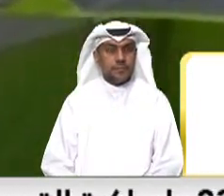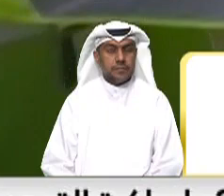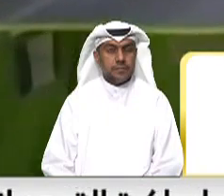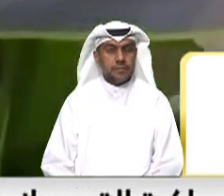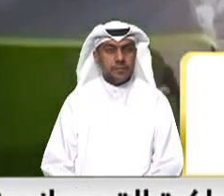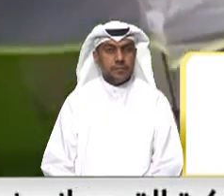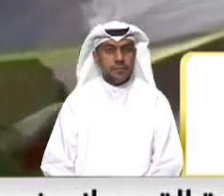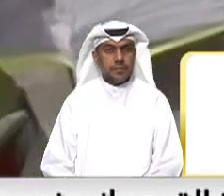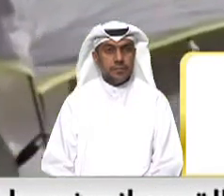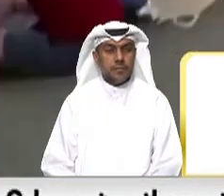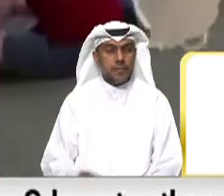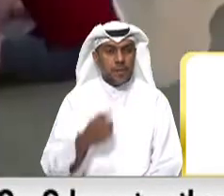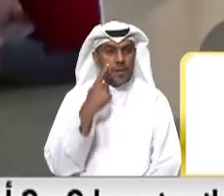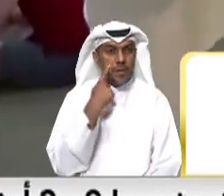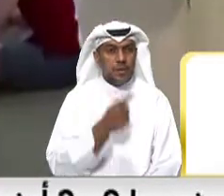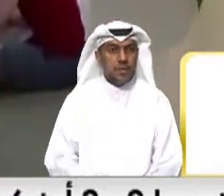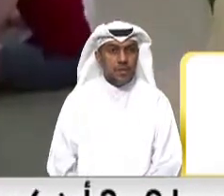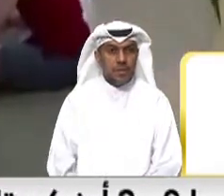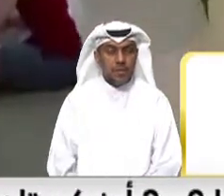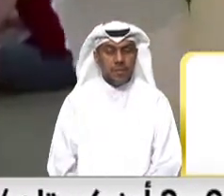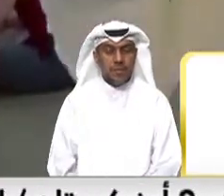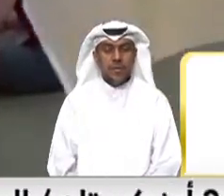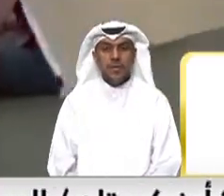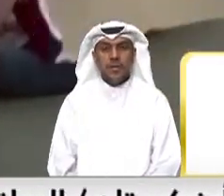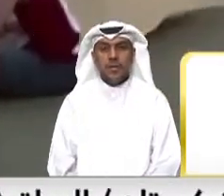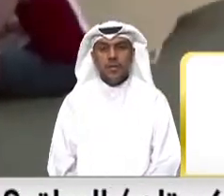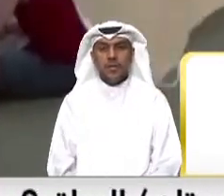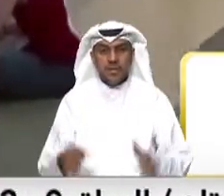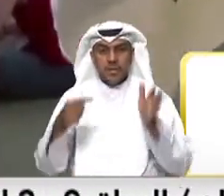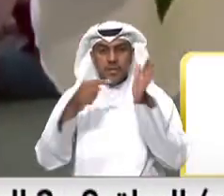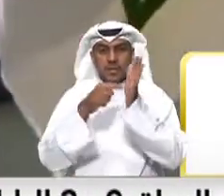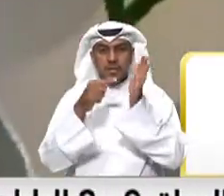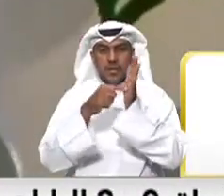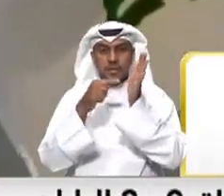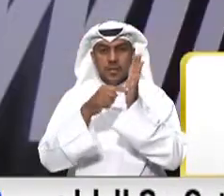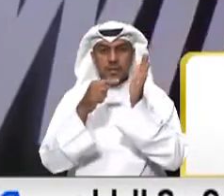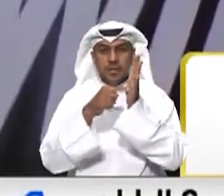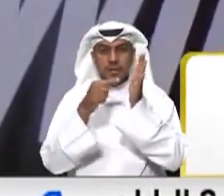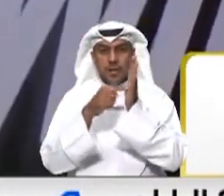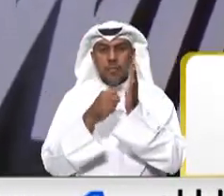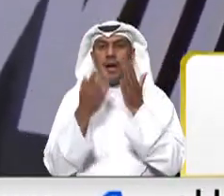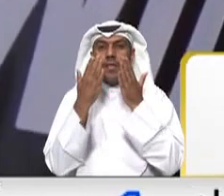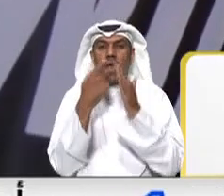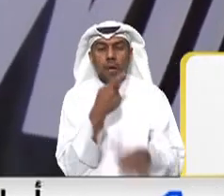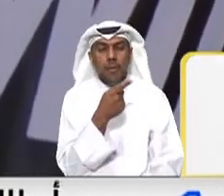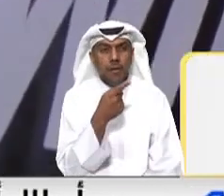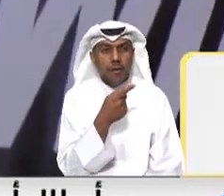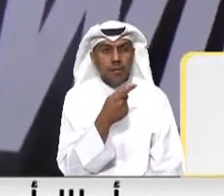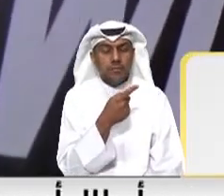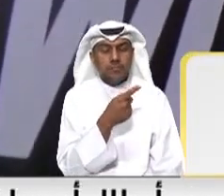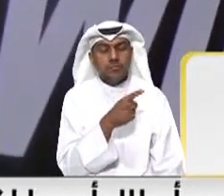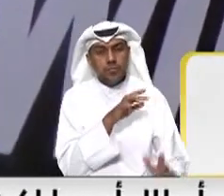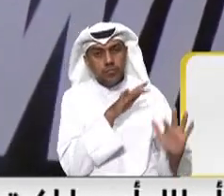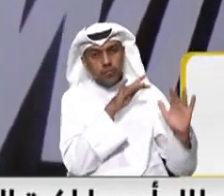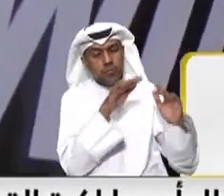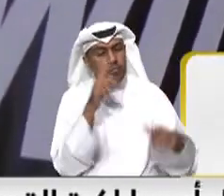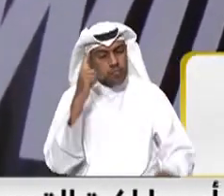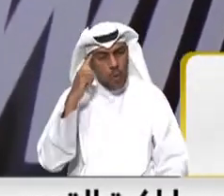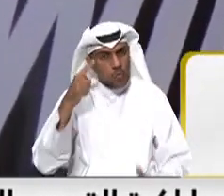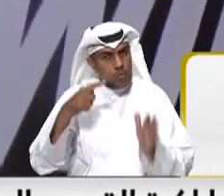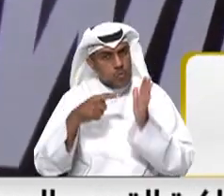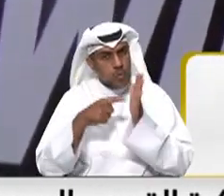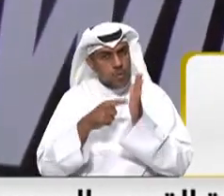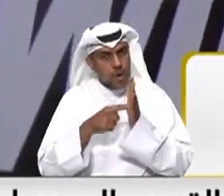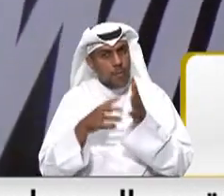الاداره حراك طلابي غير عادي اشبه ما يكون بانتفاضه بل ثوره في الجامعات العريقه تضامنا مع